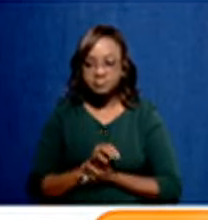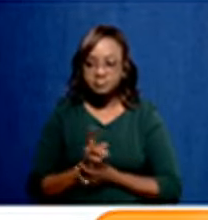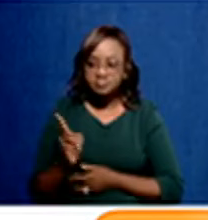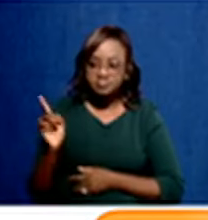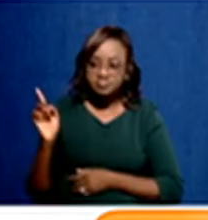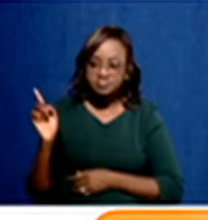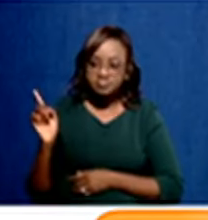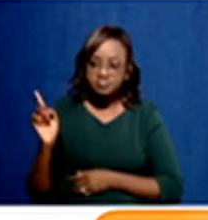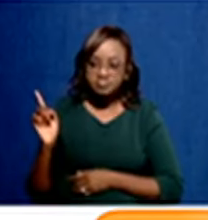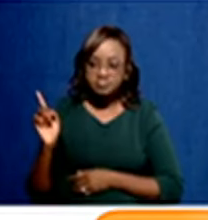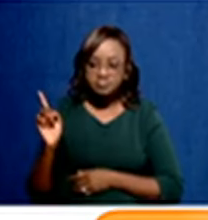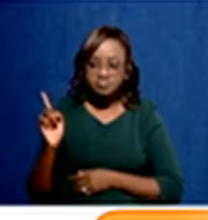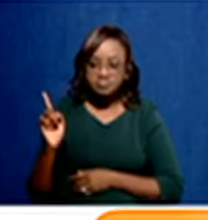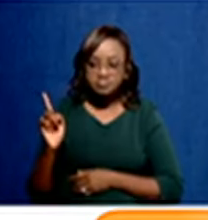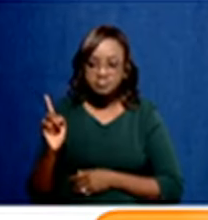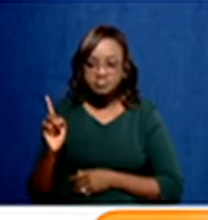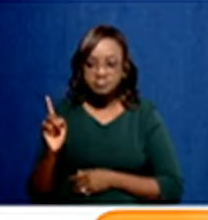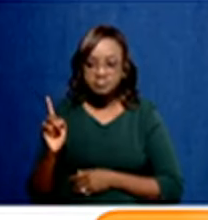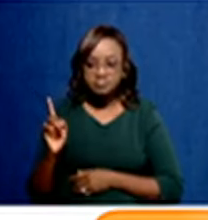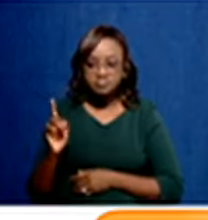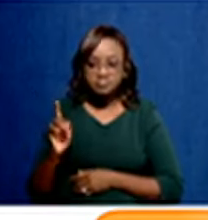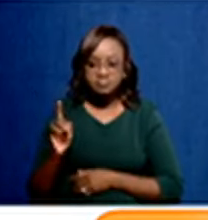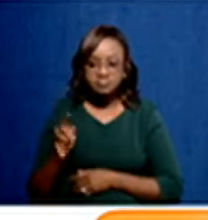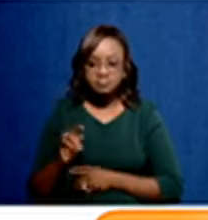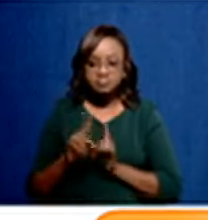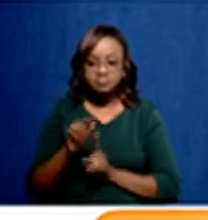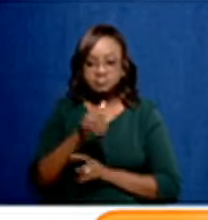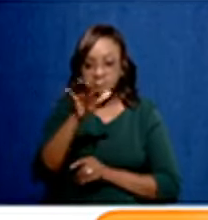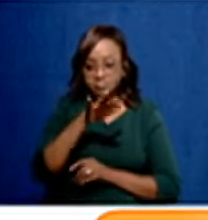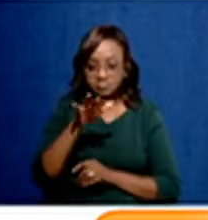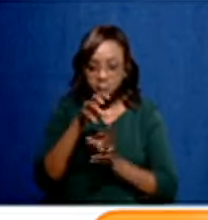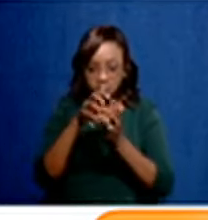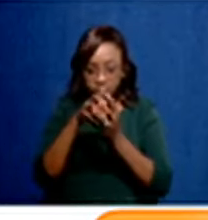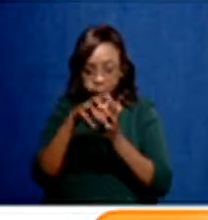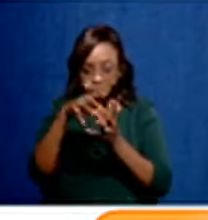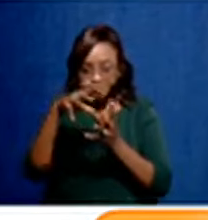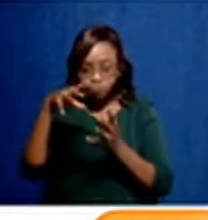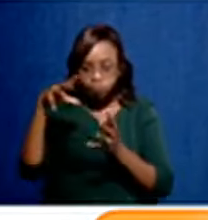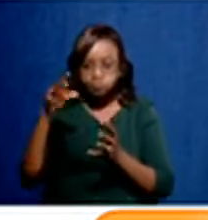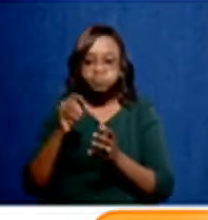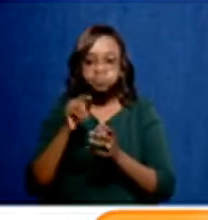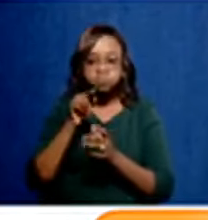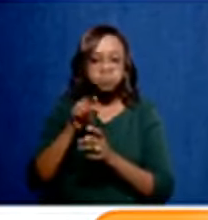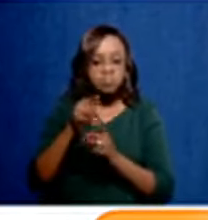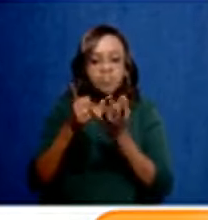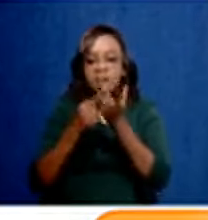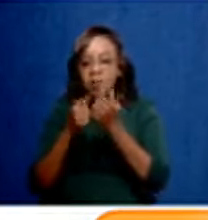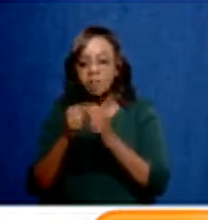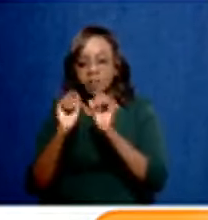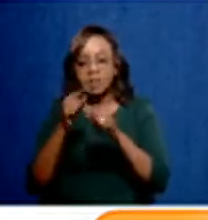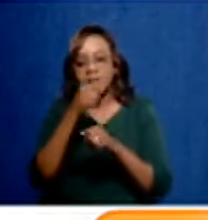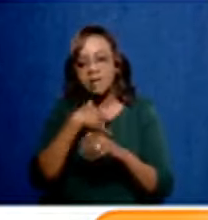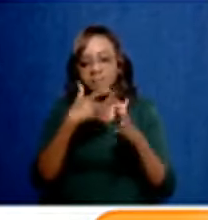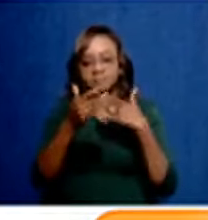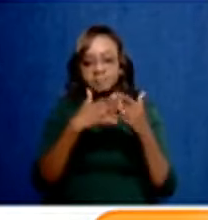Kulingana na mahali fibroid iko, mahali uvimbe ulipo, ukubwa wake na idadi itakupatia dalili